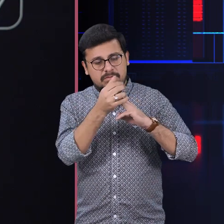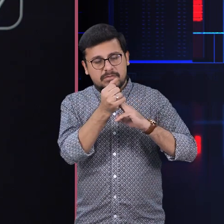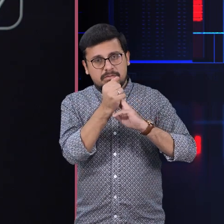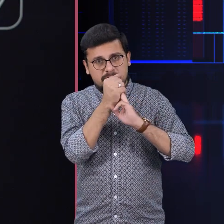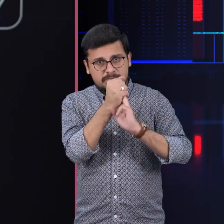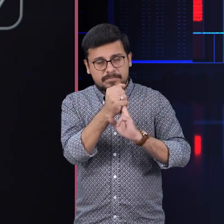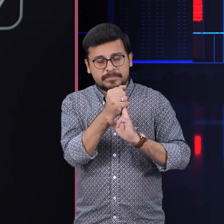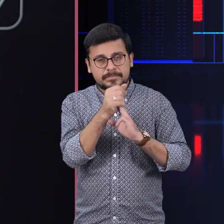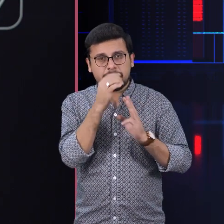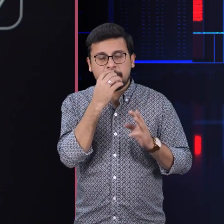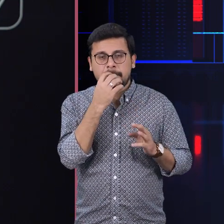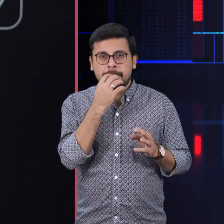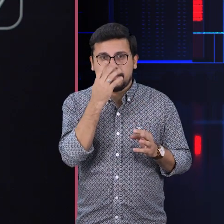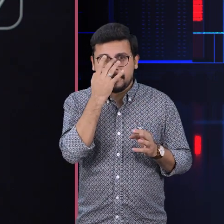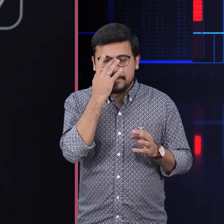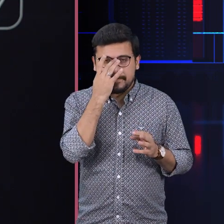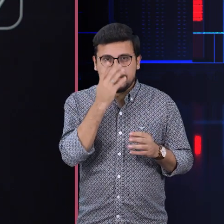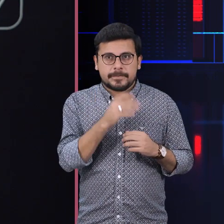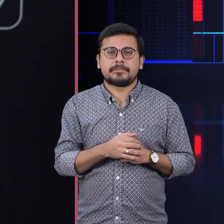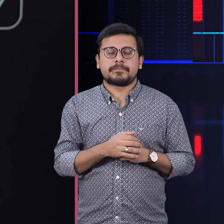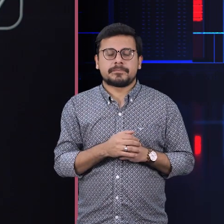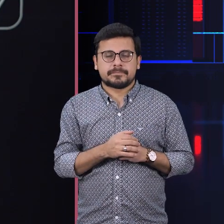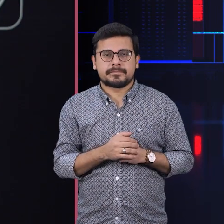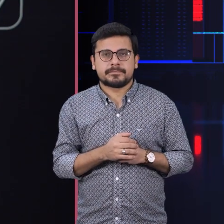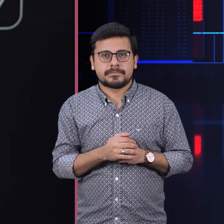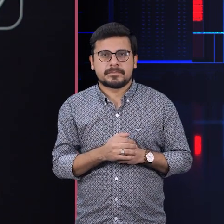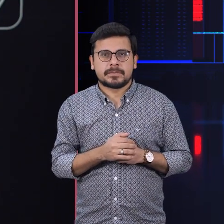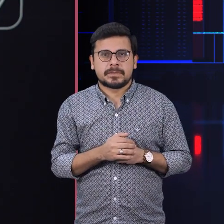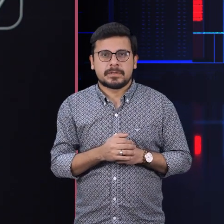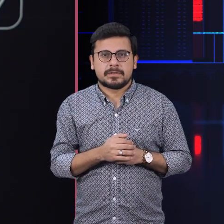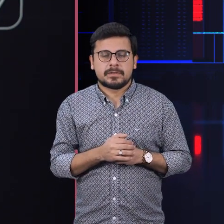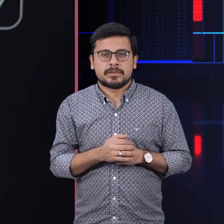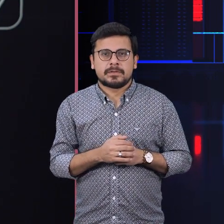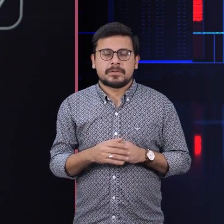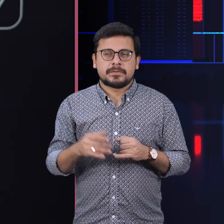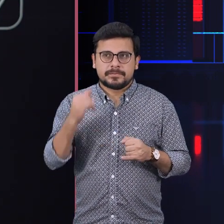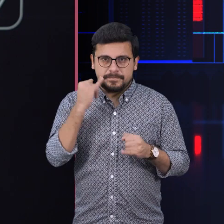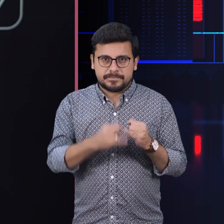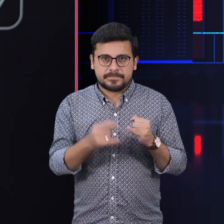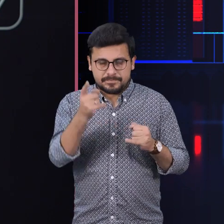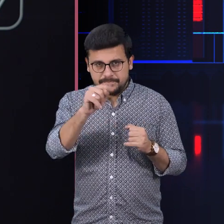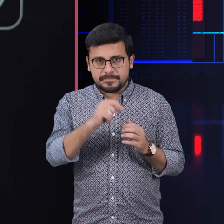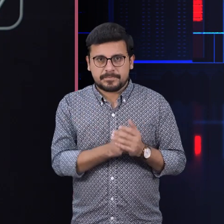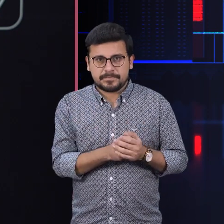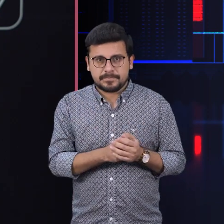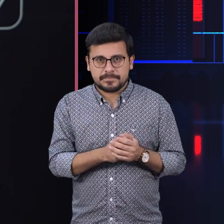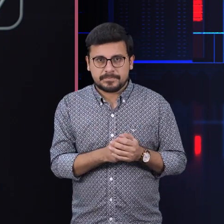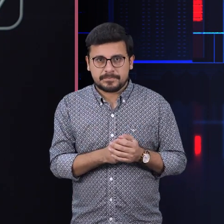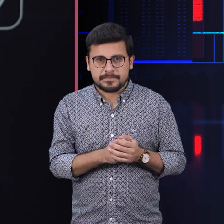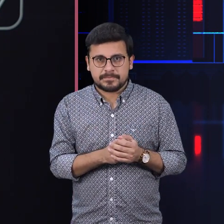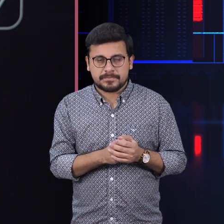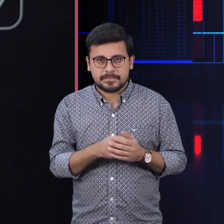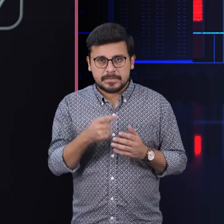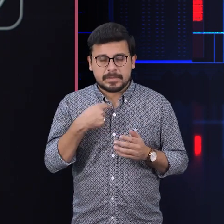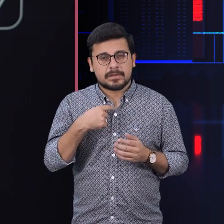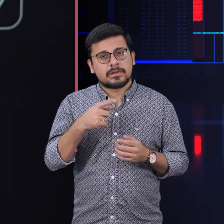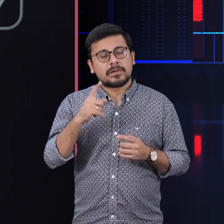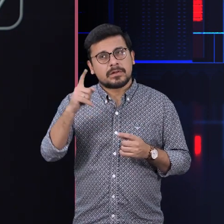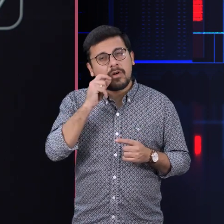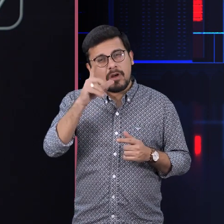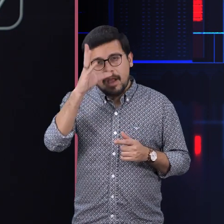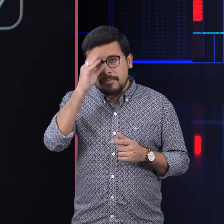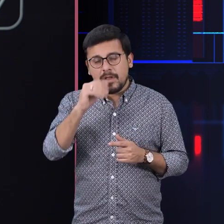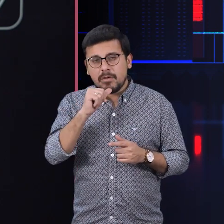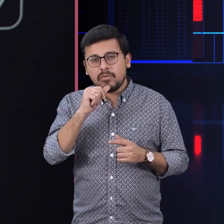اگر میں کائنڈنیس کی بات کروں تو یہ پلانڈ نہیں ہو سکتی کوئی چیز. یہ اللہ میاں کا دیا ہوا تحفہ ہے جو آپ